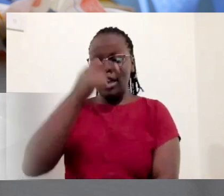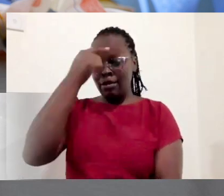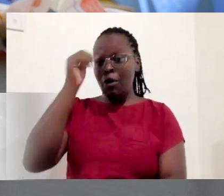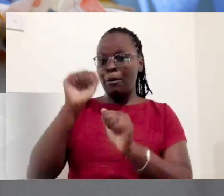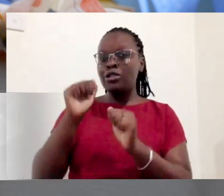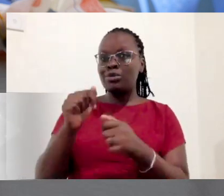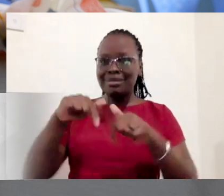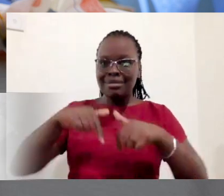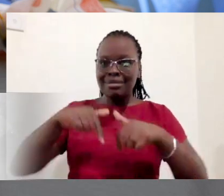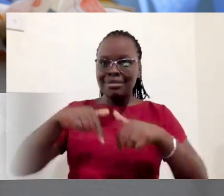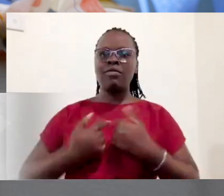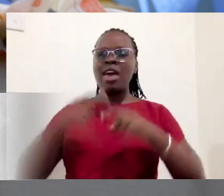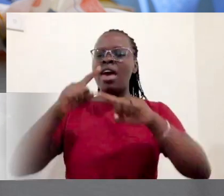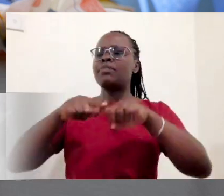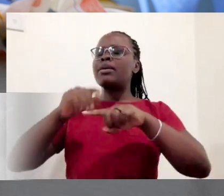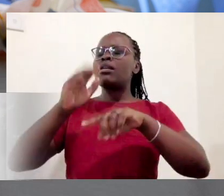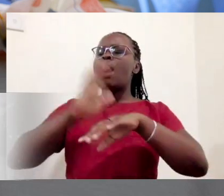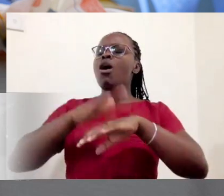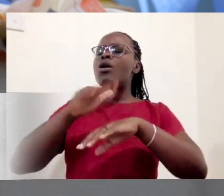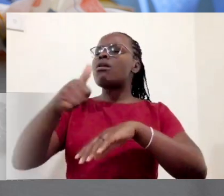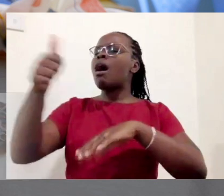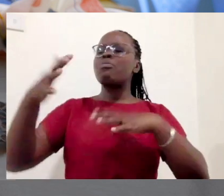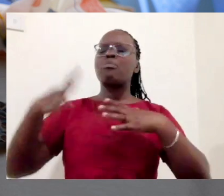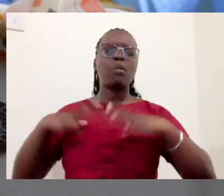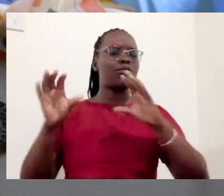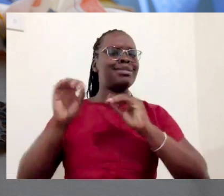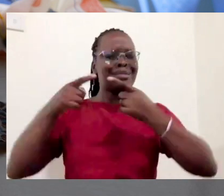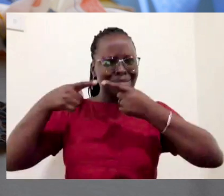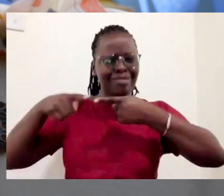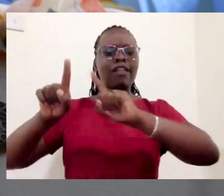maisha, kwa sababu unaweza kujitegemea mwenyewe.